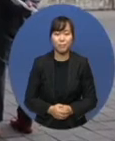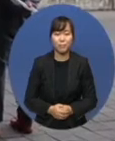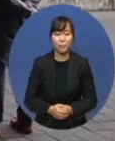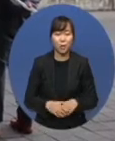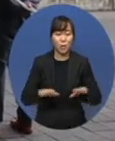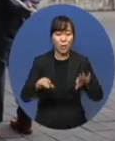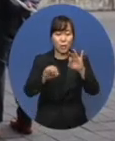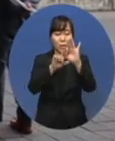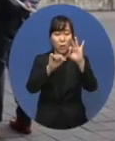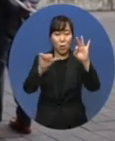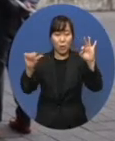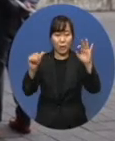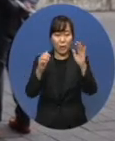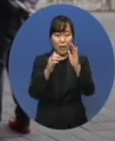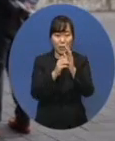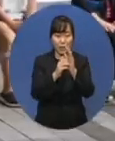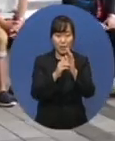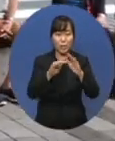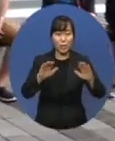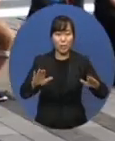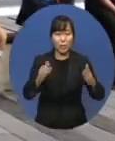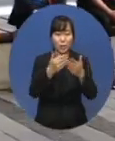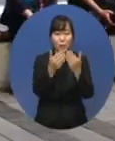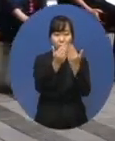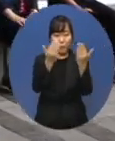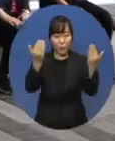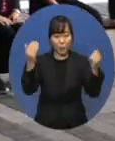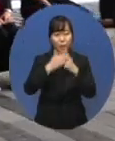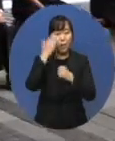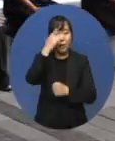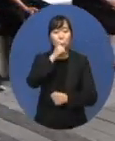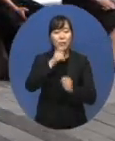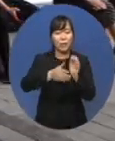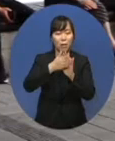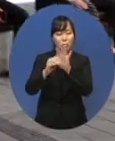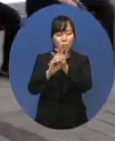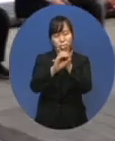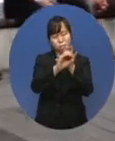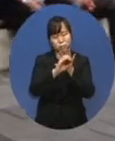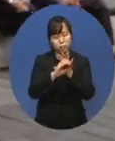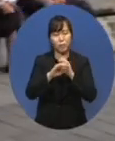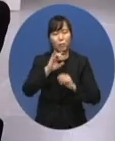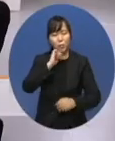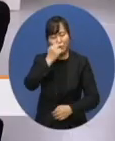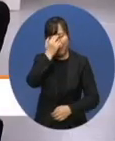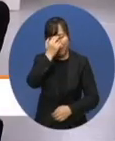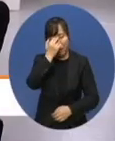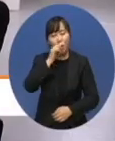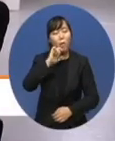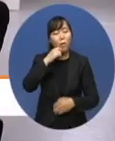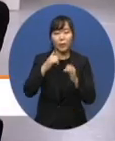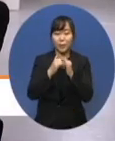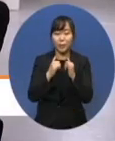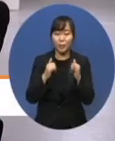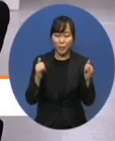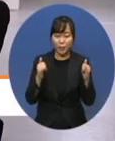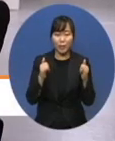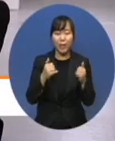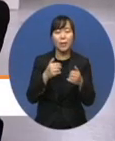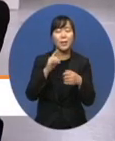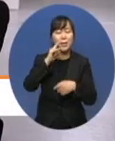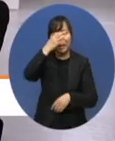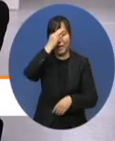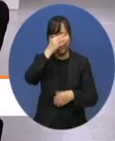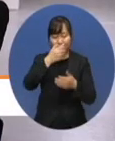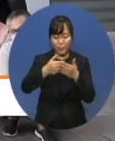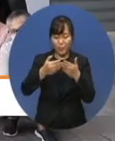오는 10월 5일까지 열리는 이번 전시회는 여수시가 코로나19로 어려움이 많은 시민들에게 예술